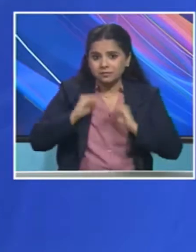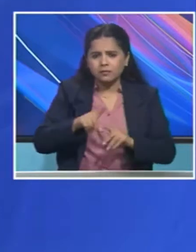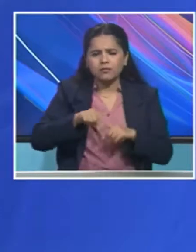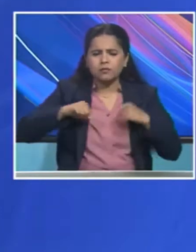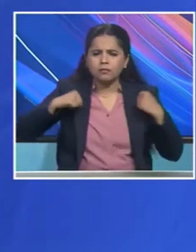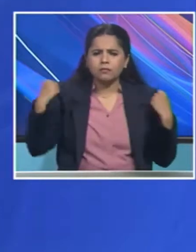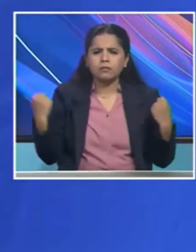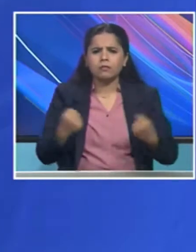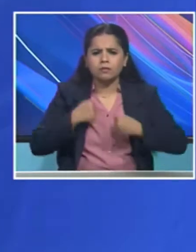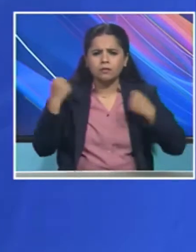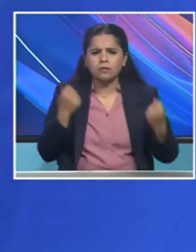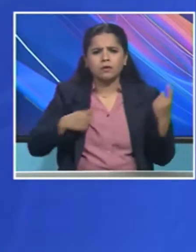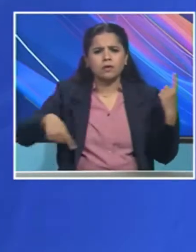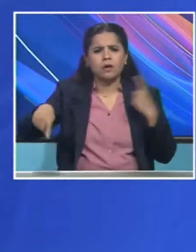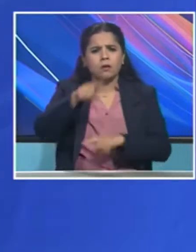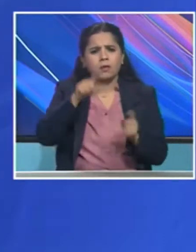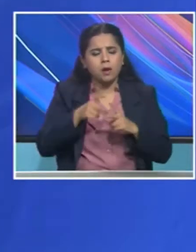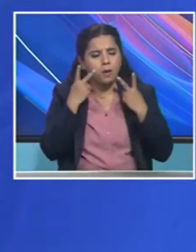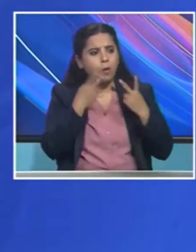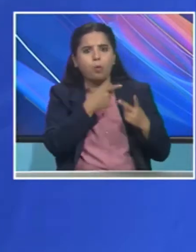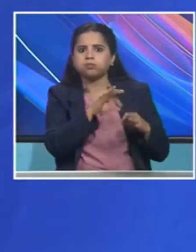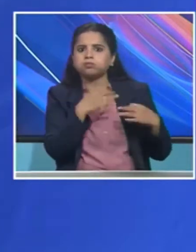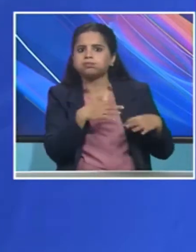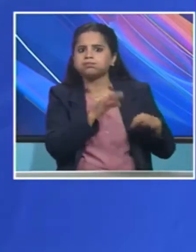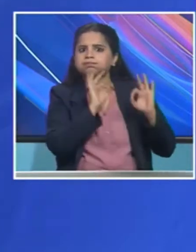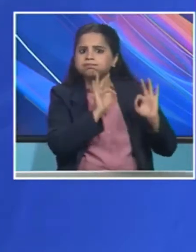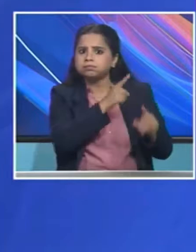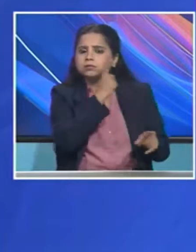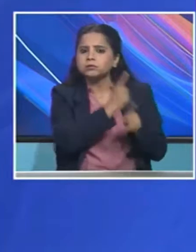ने उन्हें इलाके में एक नई पहचान दिलाई।